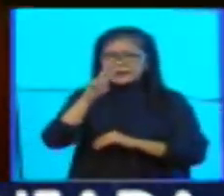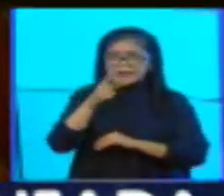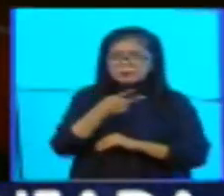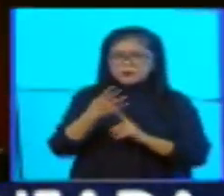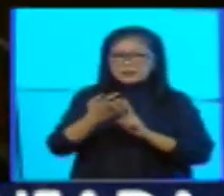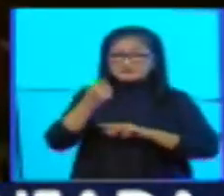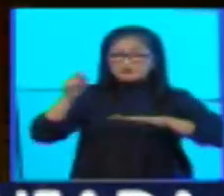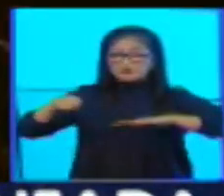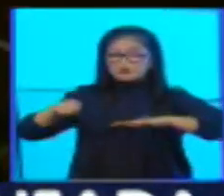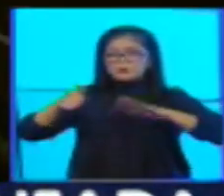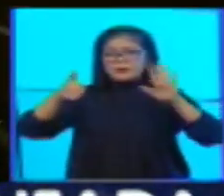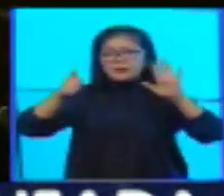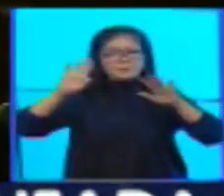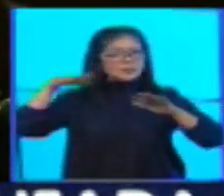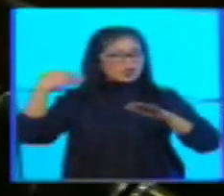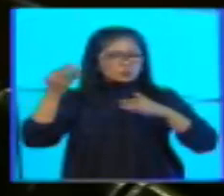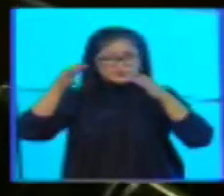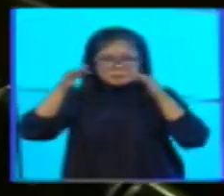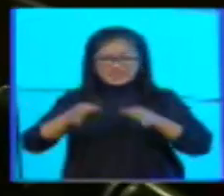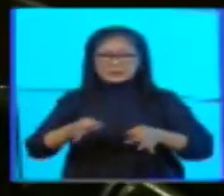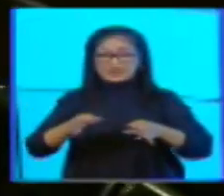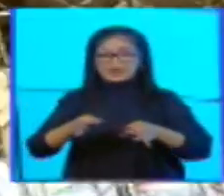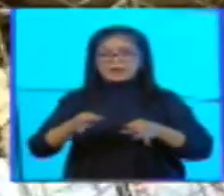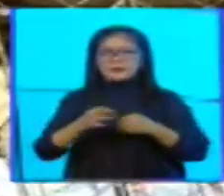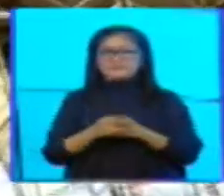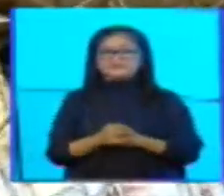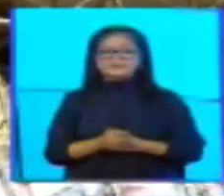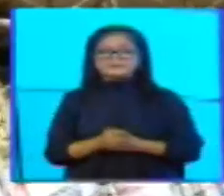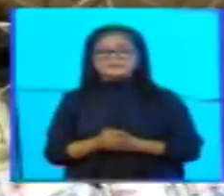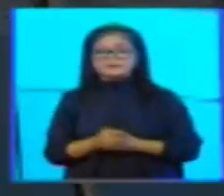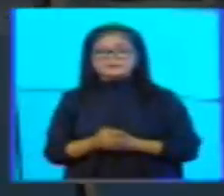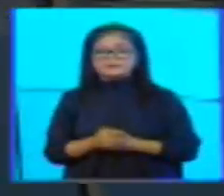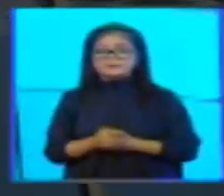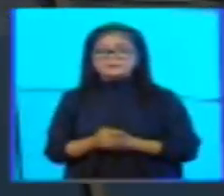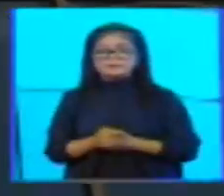6 tahun penjara. Dari Jakarta, Helmi Sajambati, iNews melaporkan.